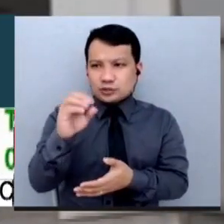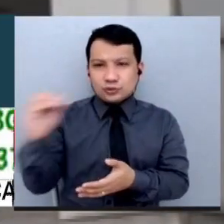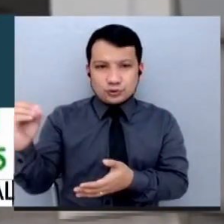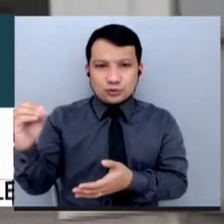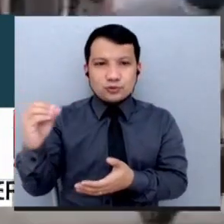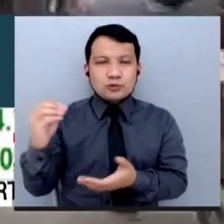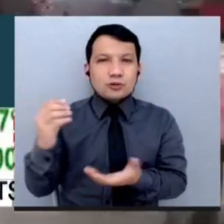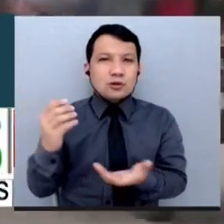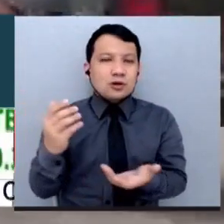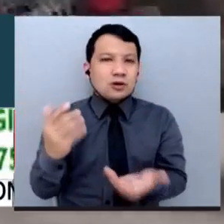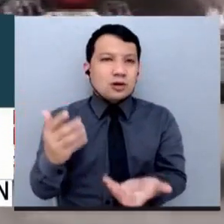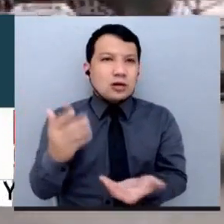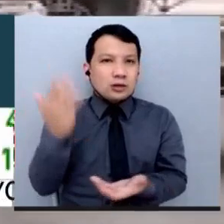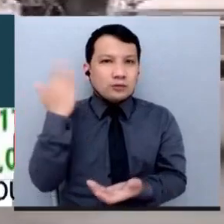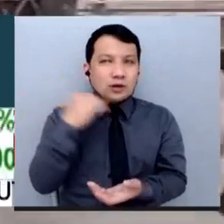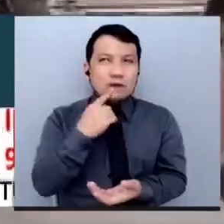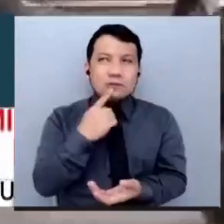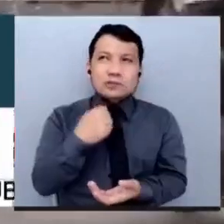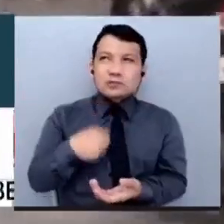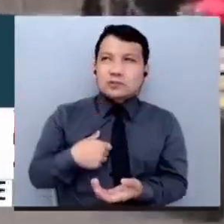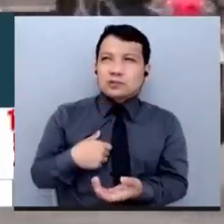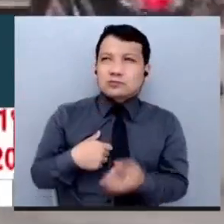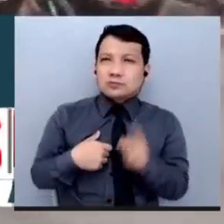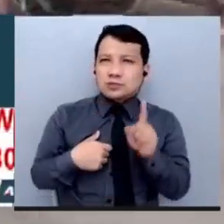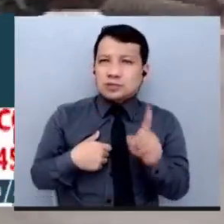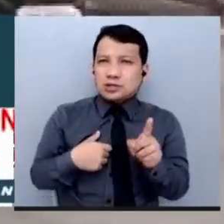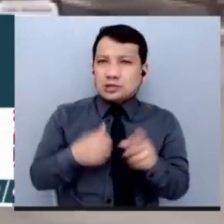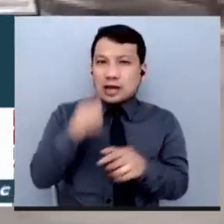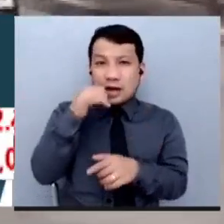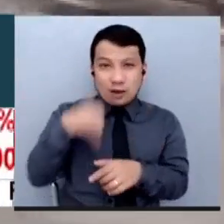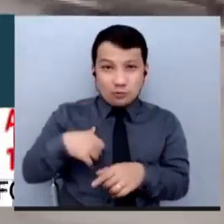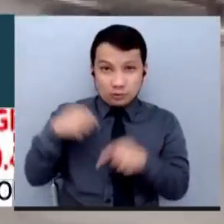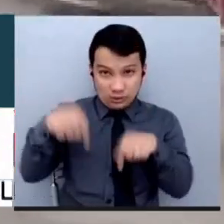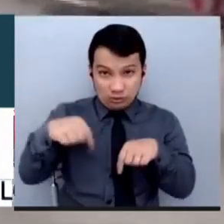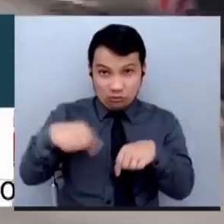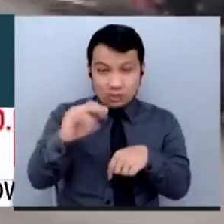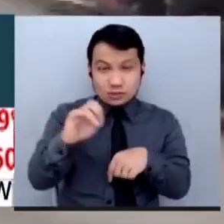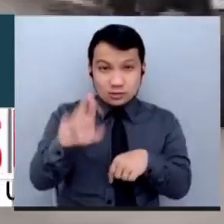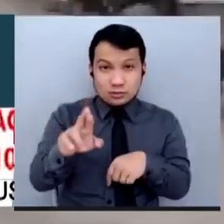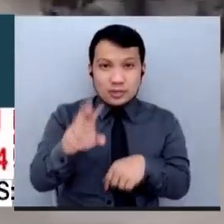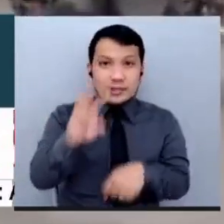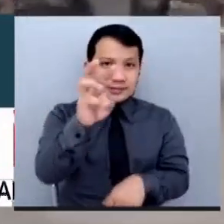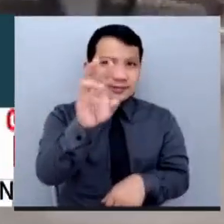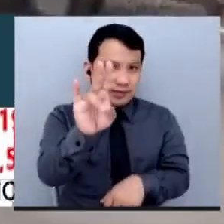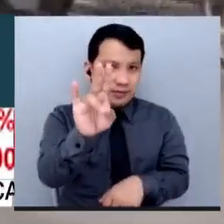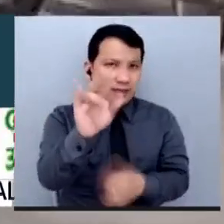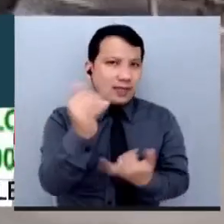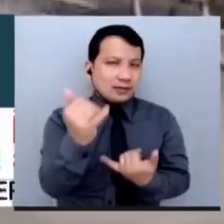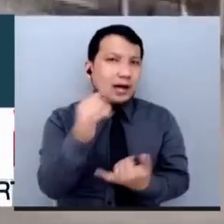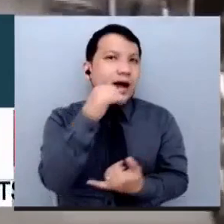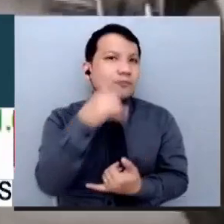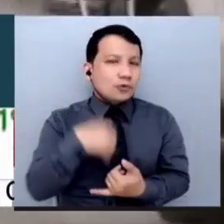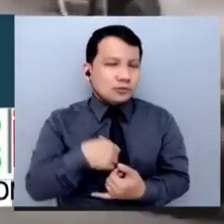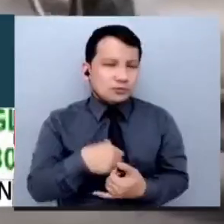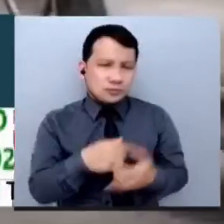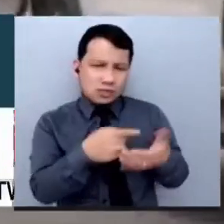1,006. As of yesterday, ang active cases na lang natin dito sa Navotas is 57. And nakita ko yung